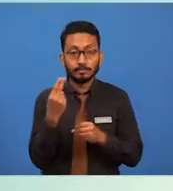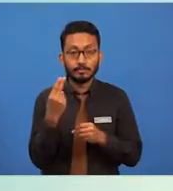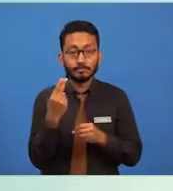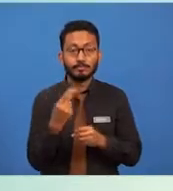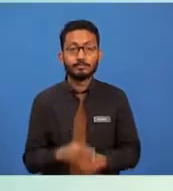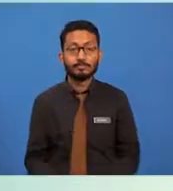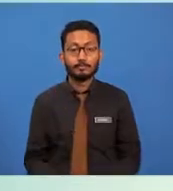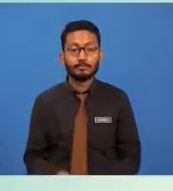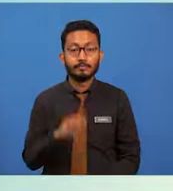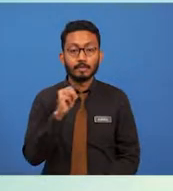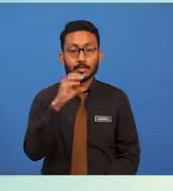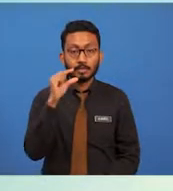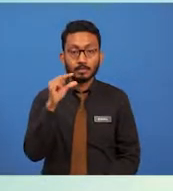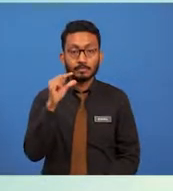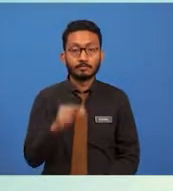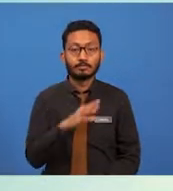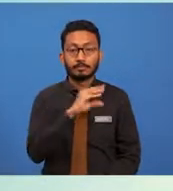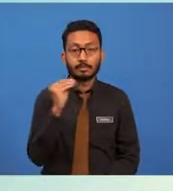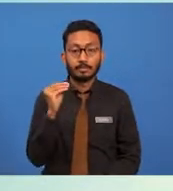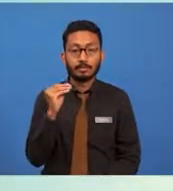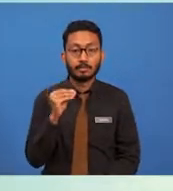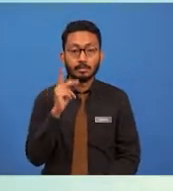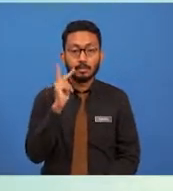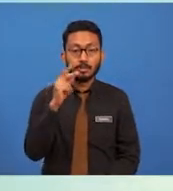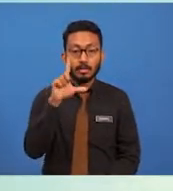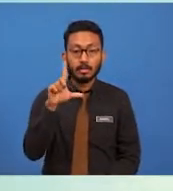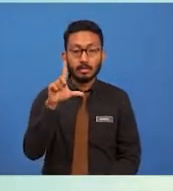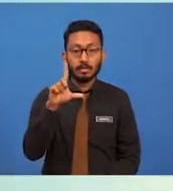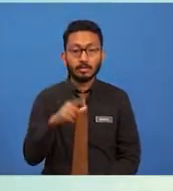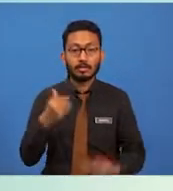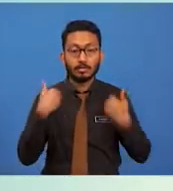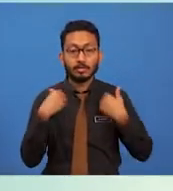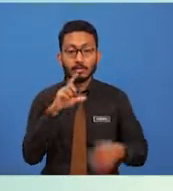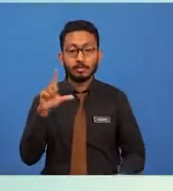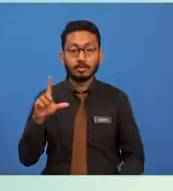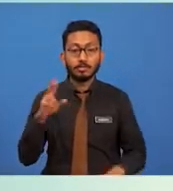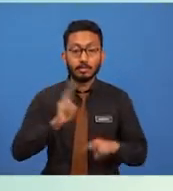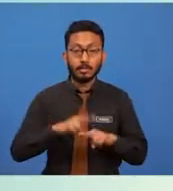Magnesium klorida dan kalsium sulfat adalah garam.